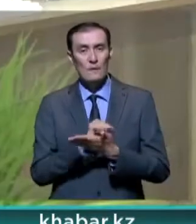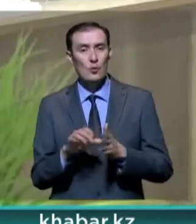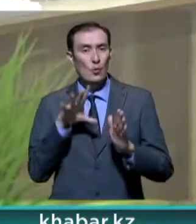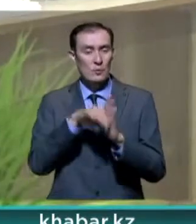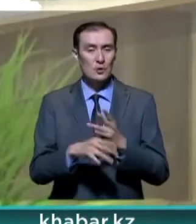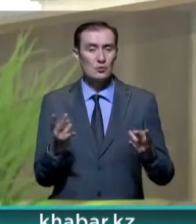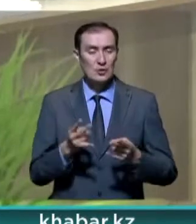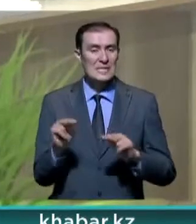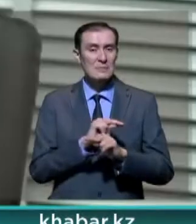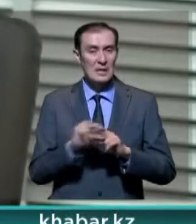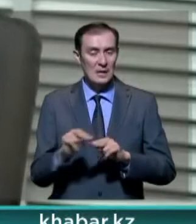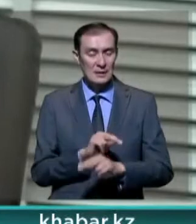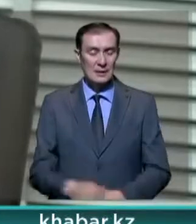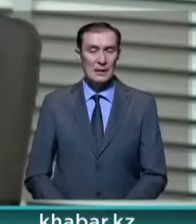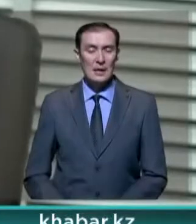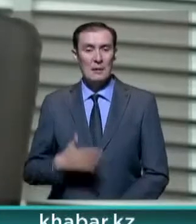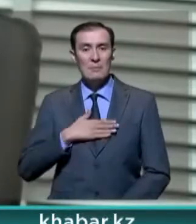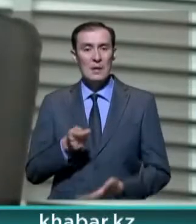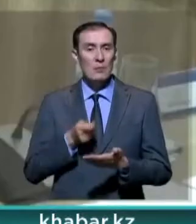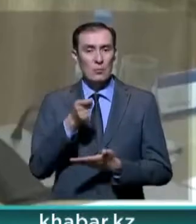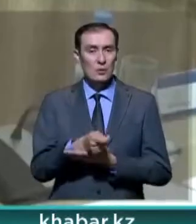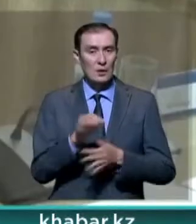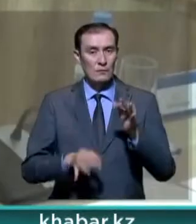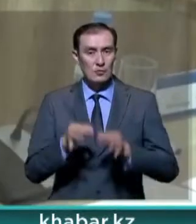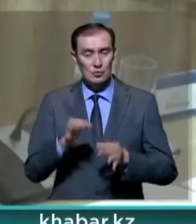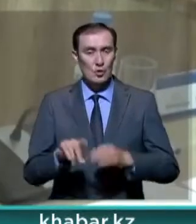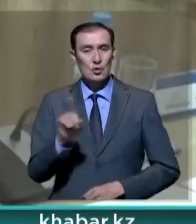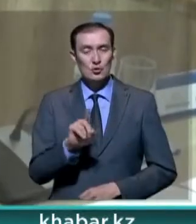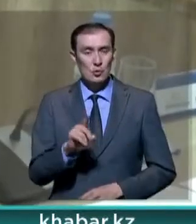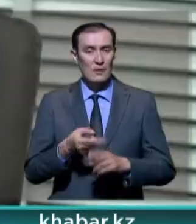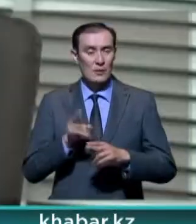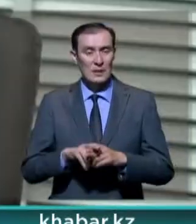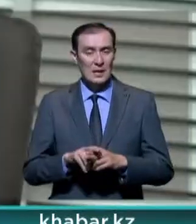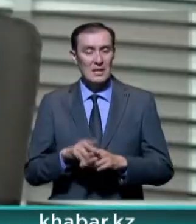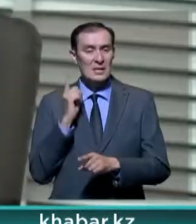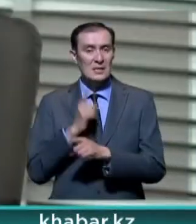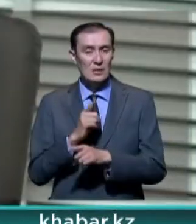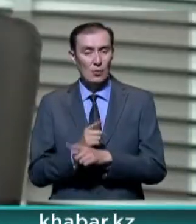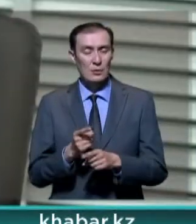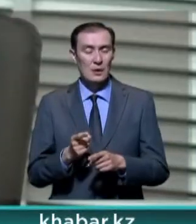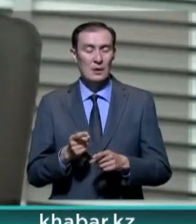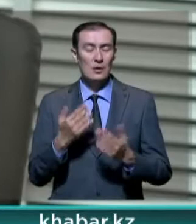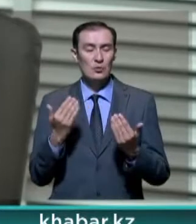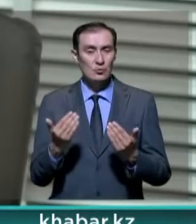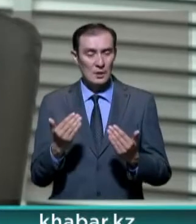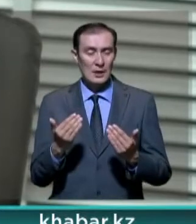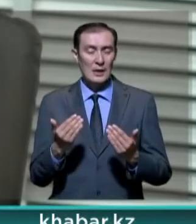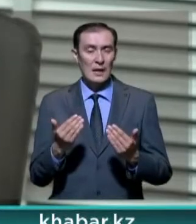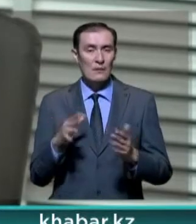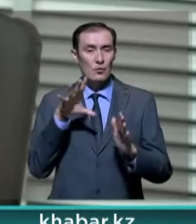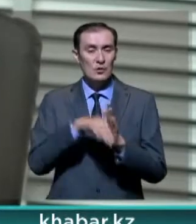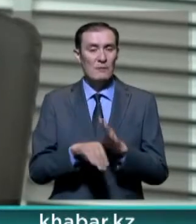нужно внести изменения. Мы подали в суд для признания незаконным. Нужно будет внести